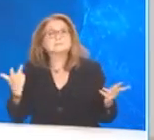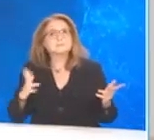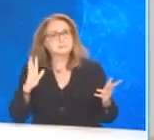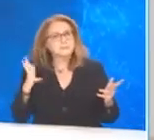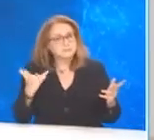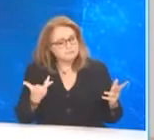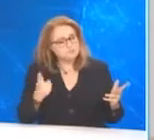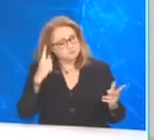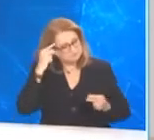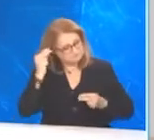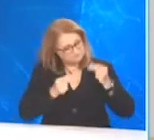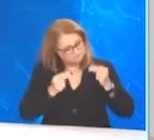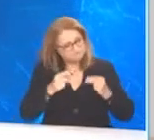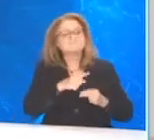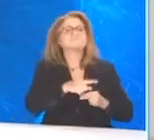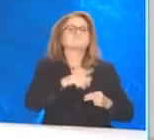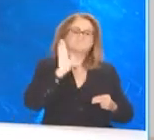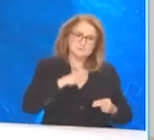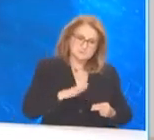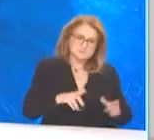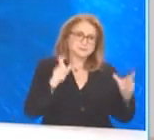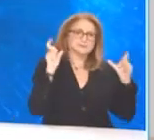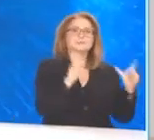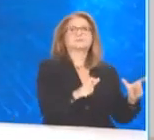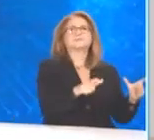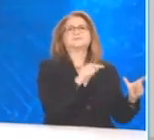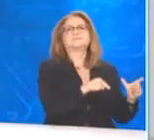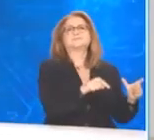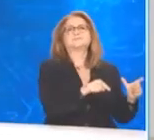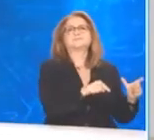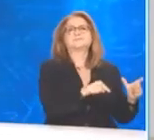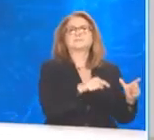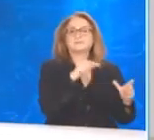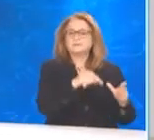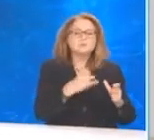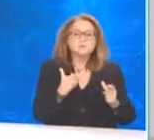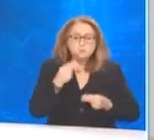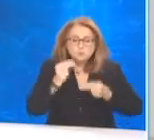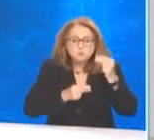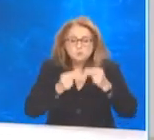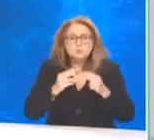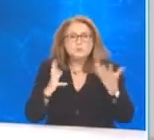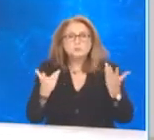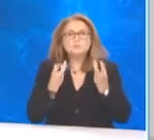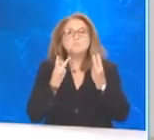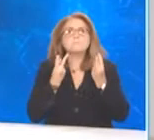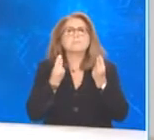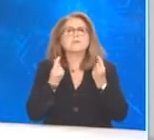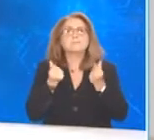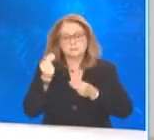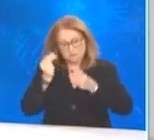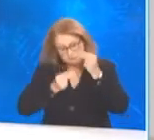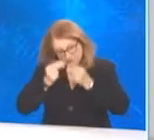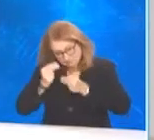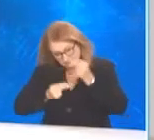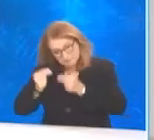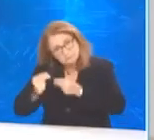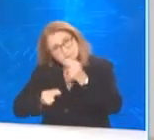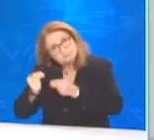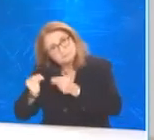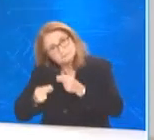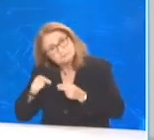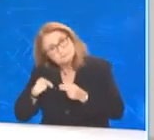σε έναν αλγόριθμο. Ο αλγόριθμος δείχνει ένα projection που λέει ότι τις επόμενες 7-8 μέρες, αν συνεχιστεί αυτό ή αν